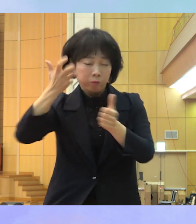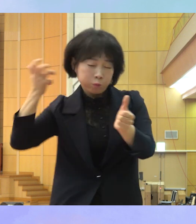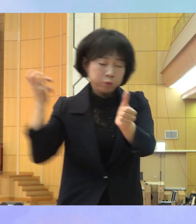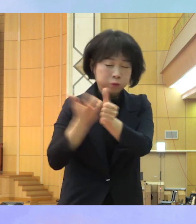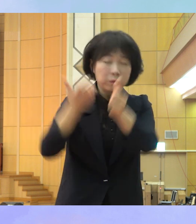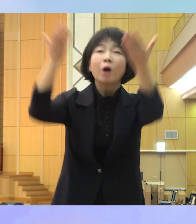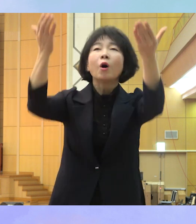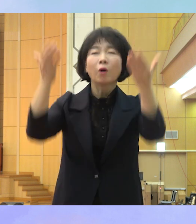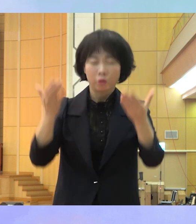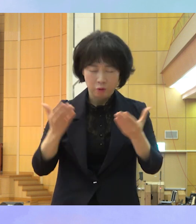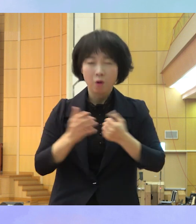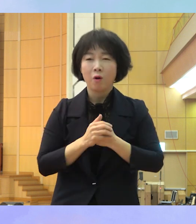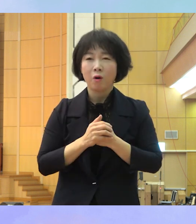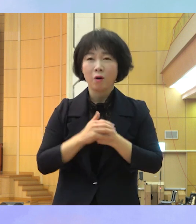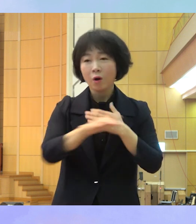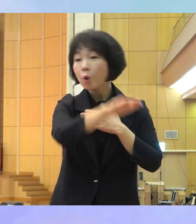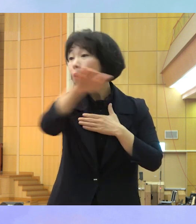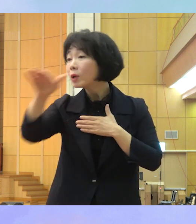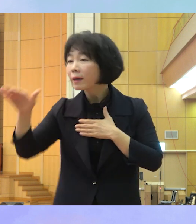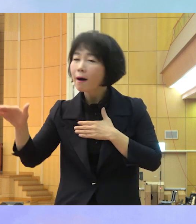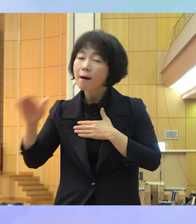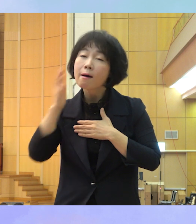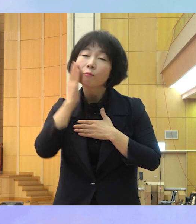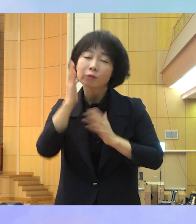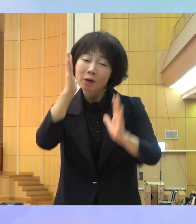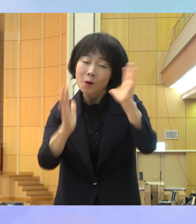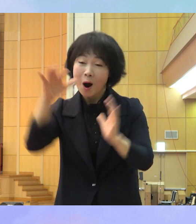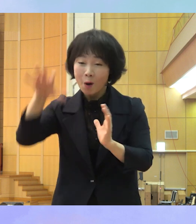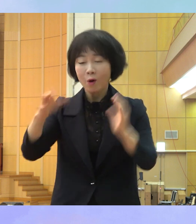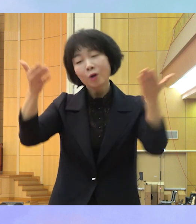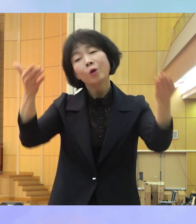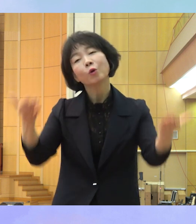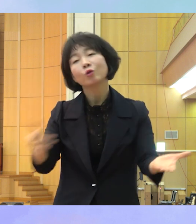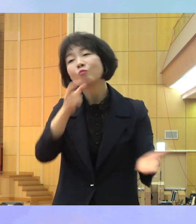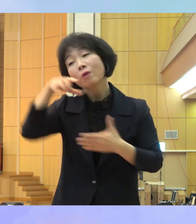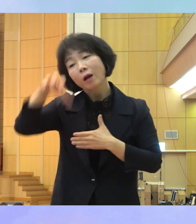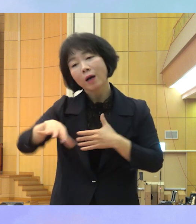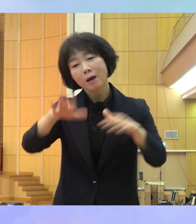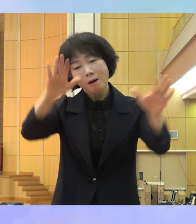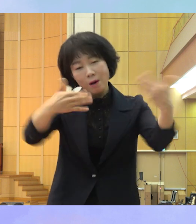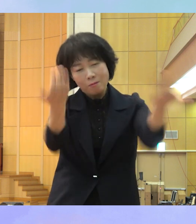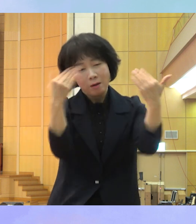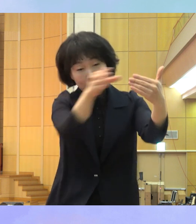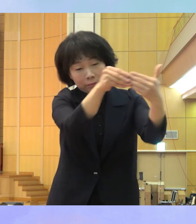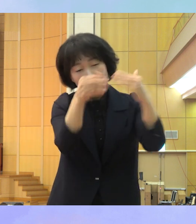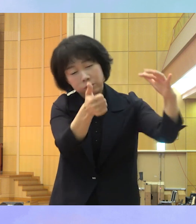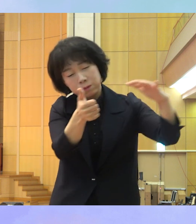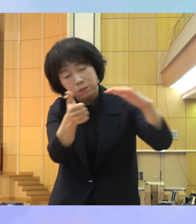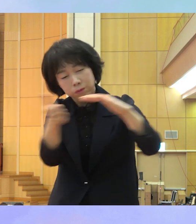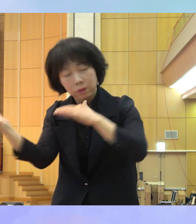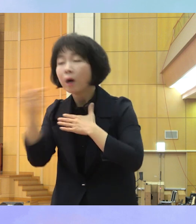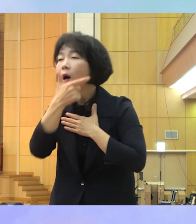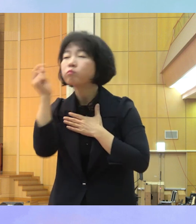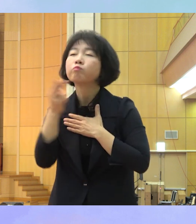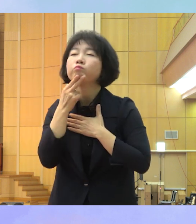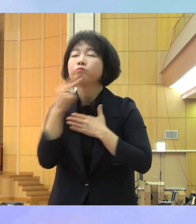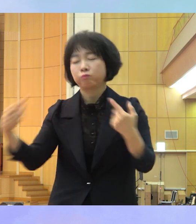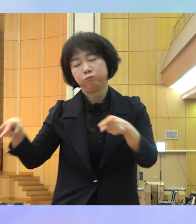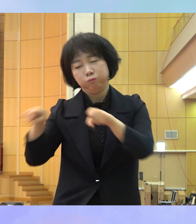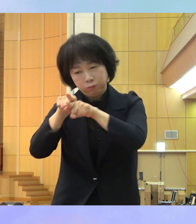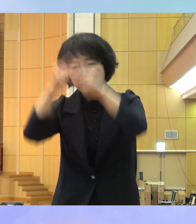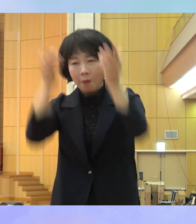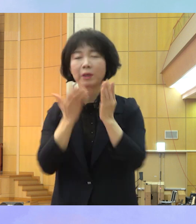성령으로 역사하여 주셔서 우리들을 푸른 초장으로 씨 많은 물가로 인도하시게 부족함이 없도록